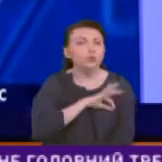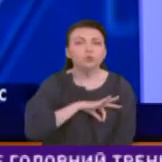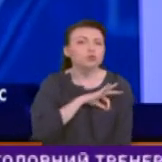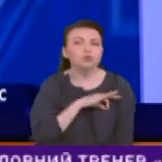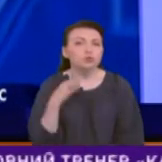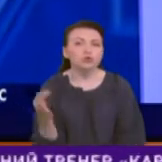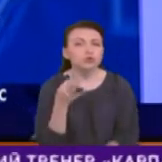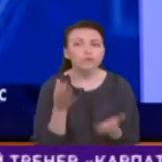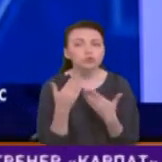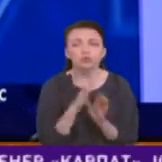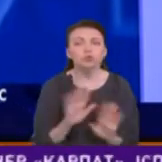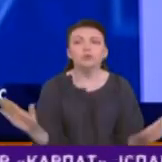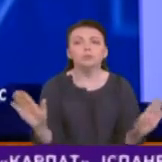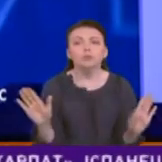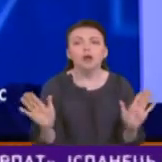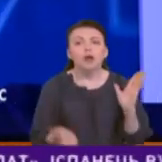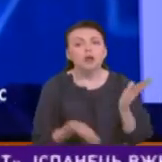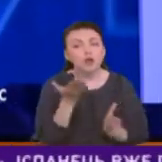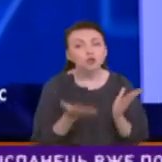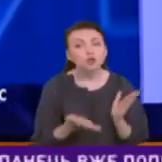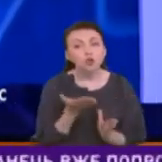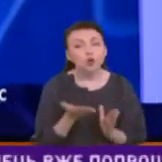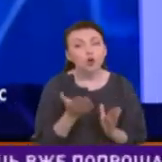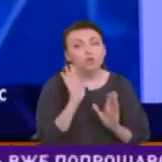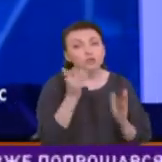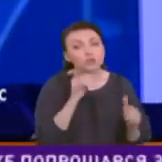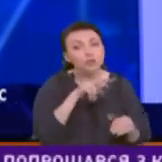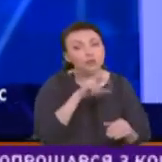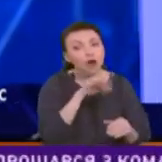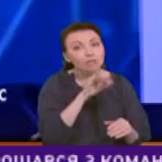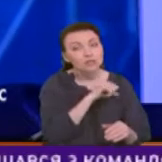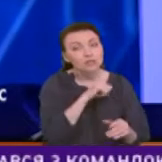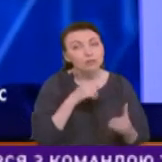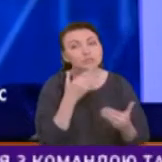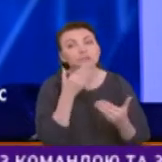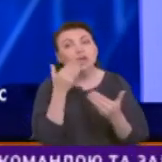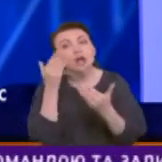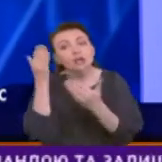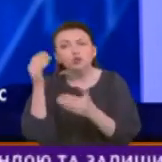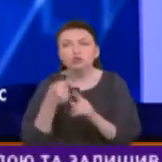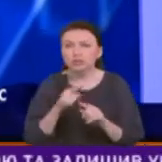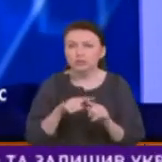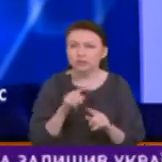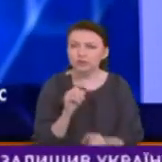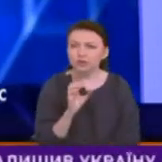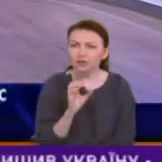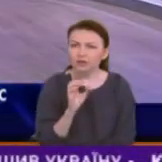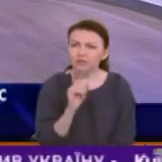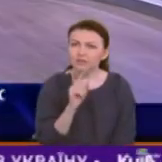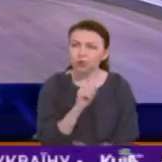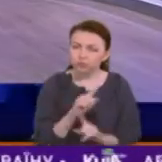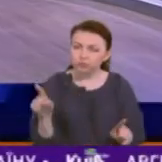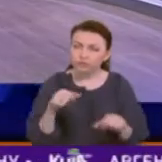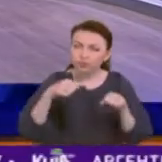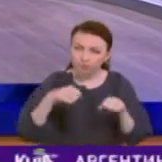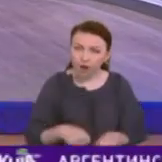ніякого абсолютно відношення. Якщо буде звернення від лаври про ставропігію, а це що таке? А це таке особливе